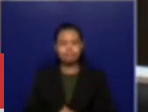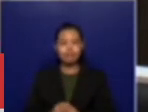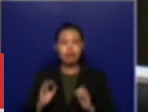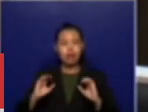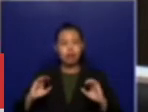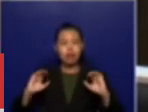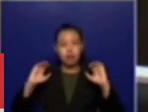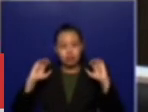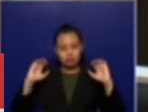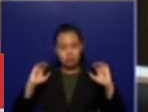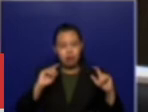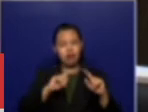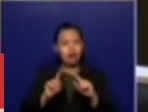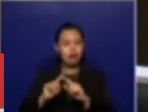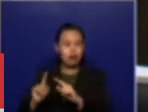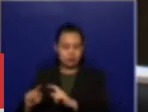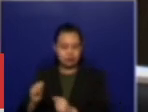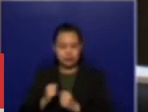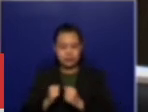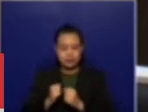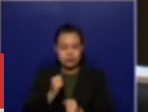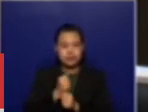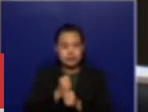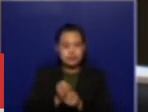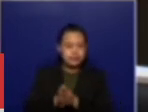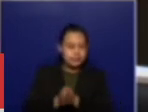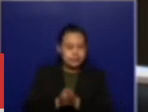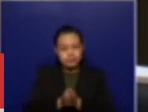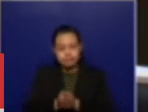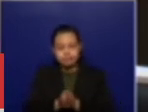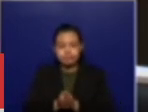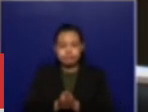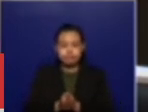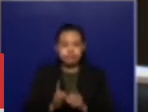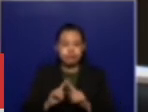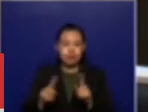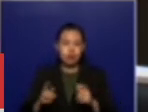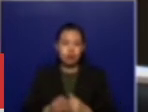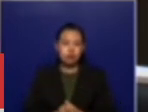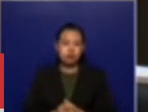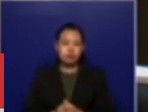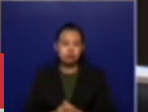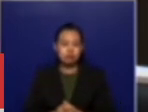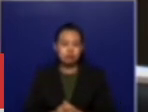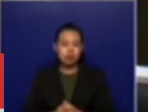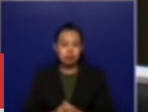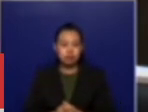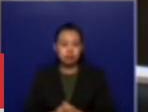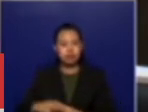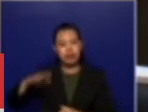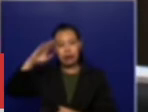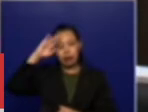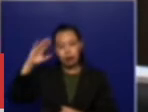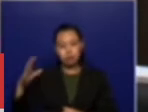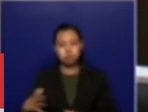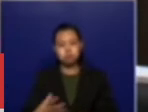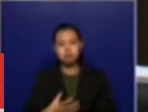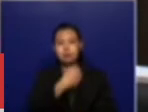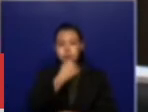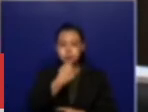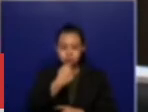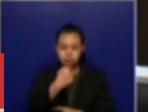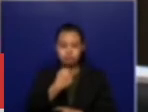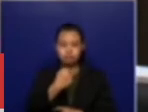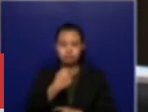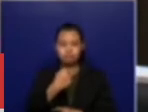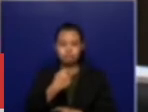ำอย่างยิ่งเลยครับแต่พอเรามีกองทัพออกมาปฏิวัติยึดอำนาจนะครับมันทำ